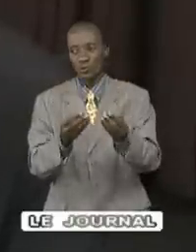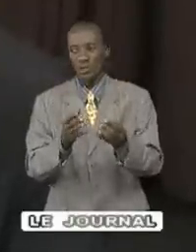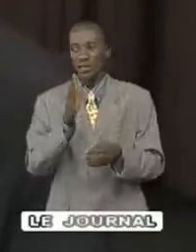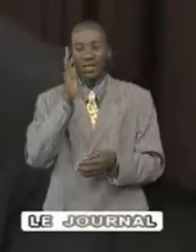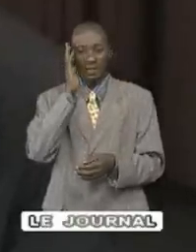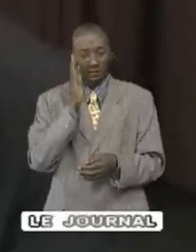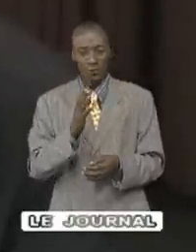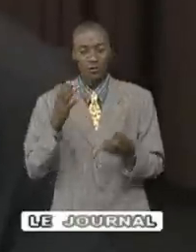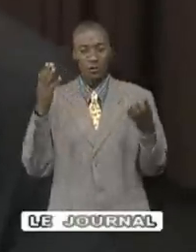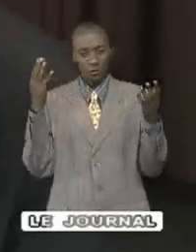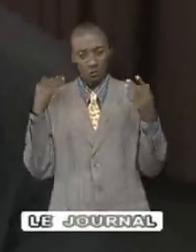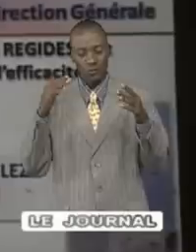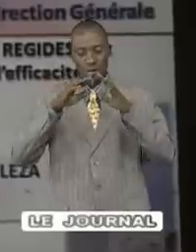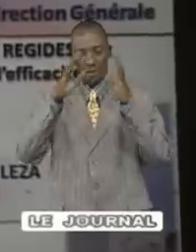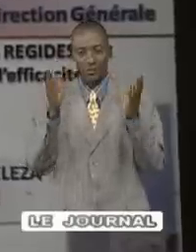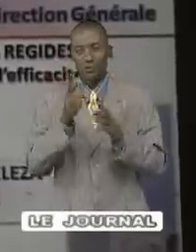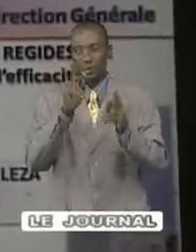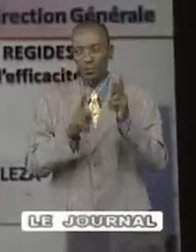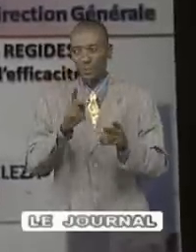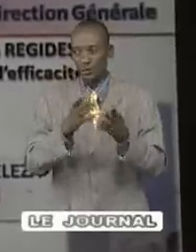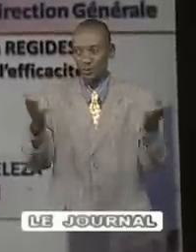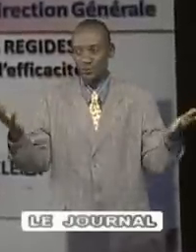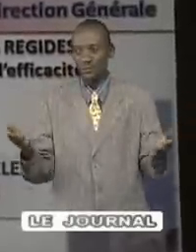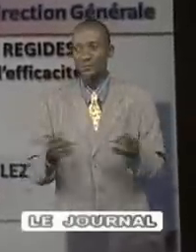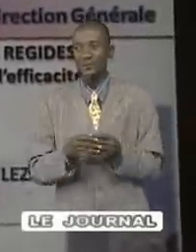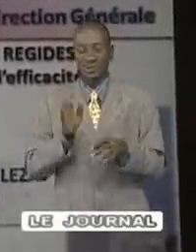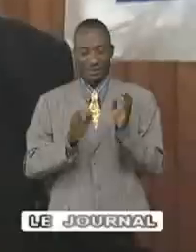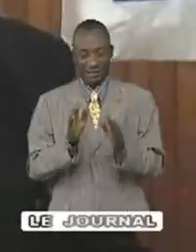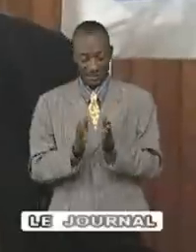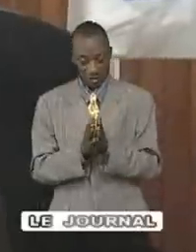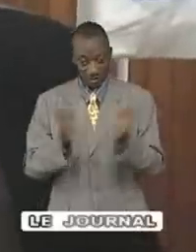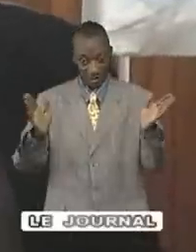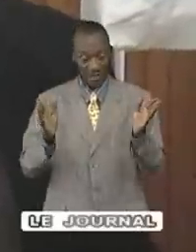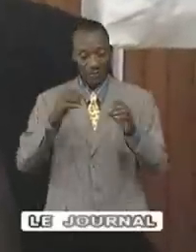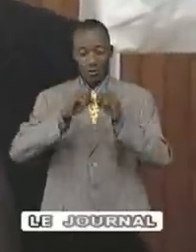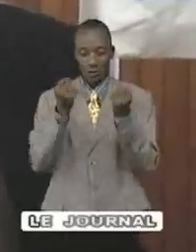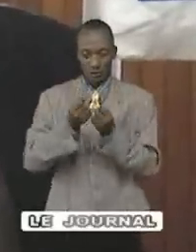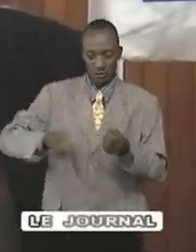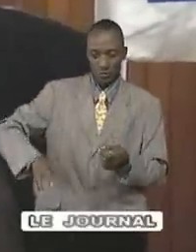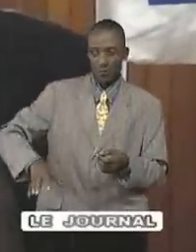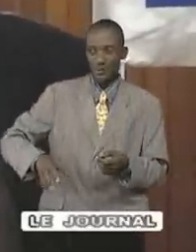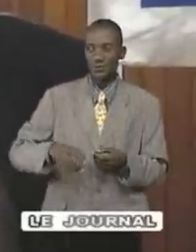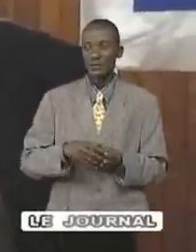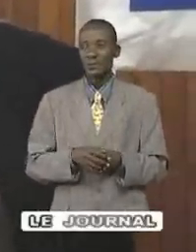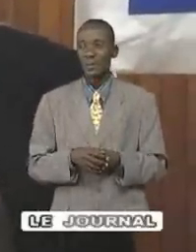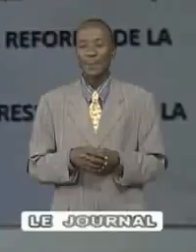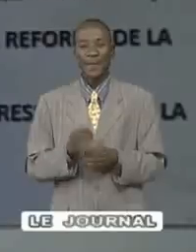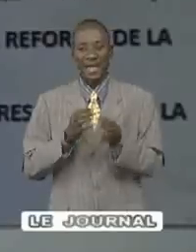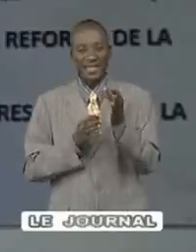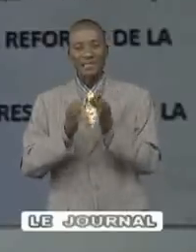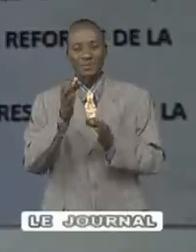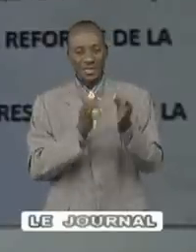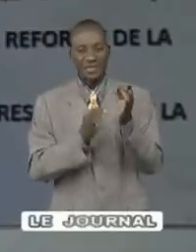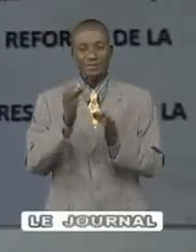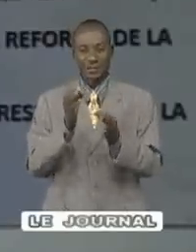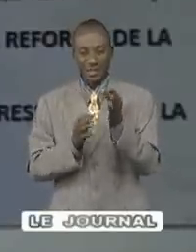déjà l'année passée. Le secrétaire général de la Régie des Eaux, Jean-Pierre Ngaou Iseleta, a développé l'exposé axé sur le